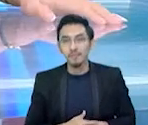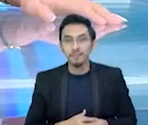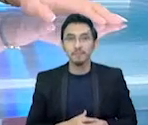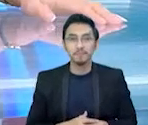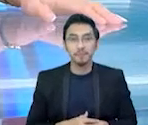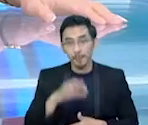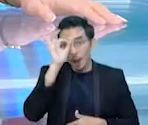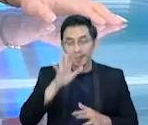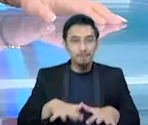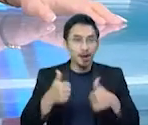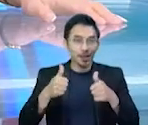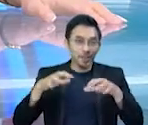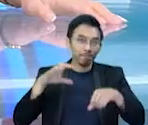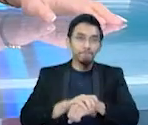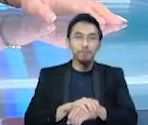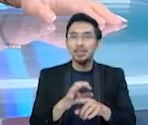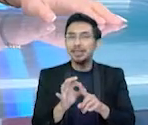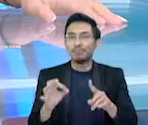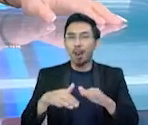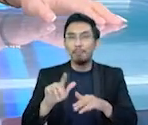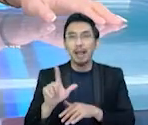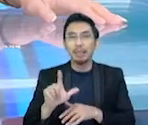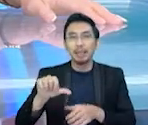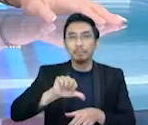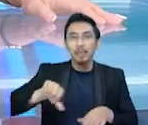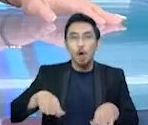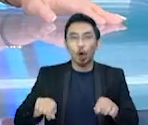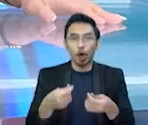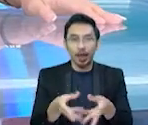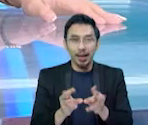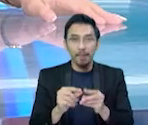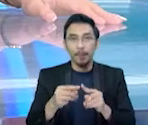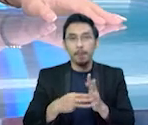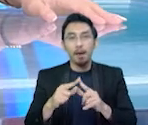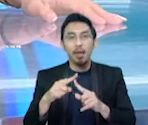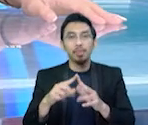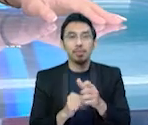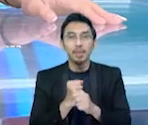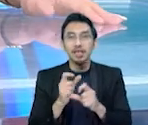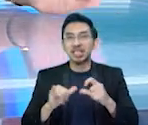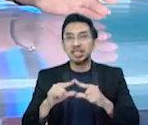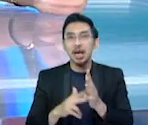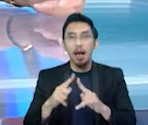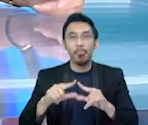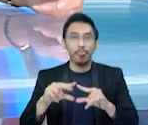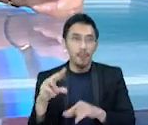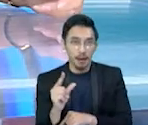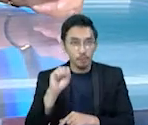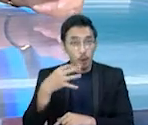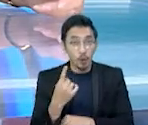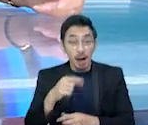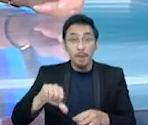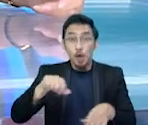Hai Bisa polisi menggagalkan pengiriman ribuan liter minyak goreng kemasan di Pematangsiantar Sumatera Utara minyak goreng akan diduga akan